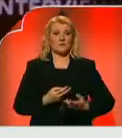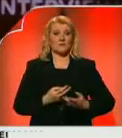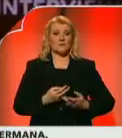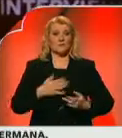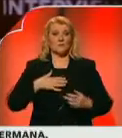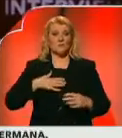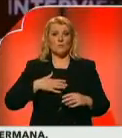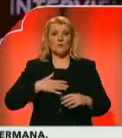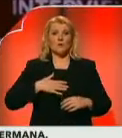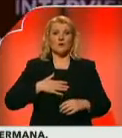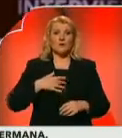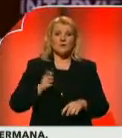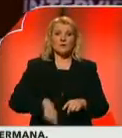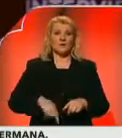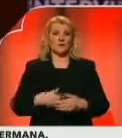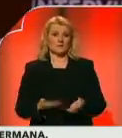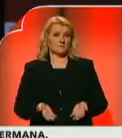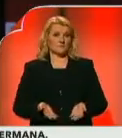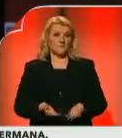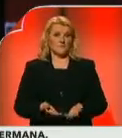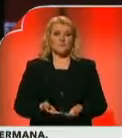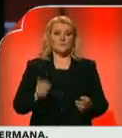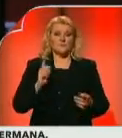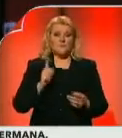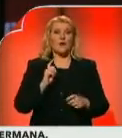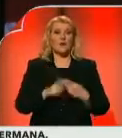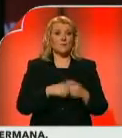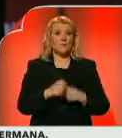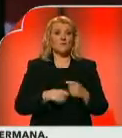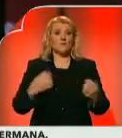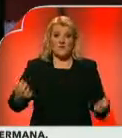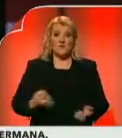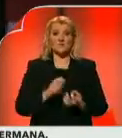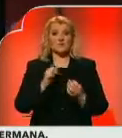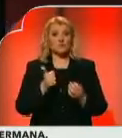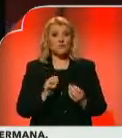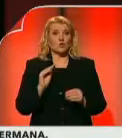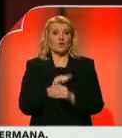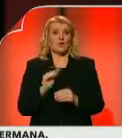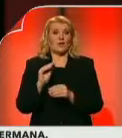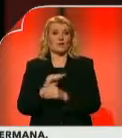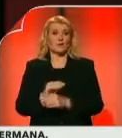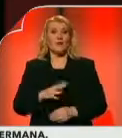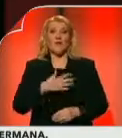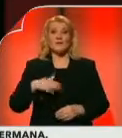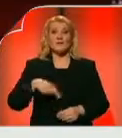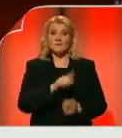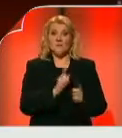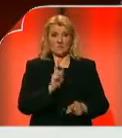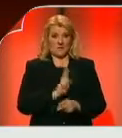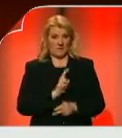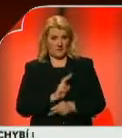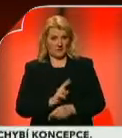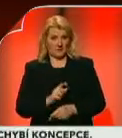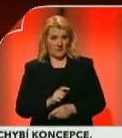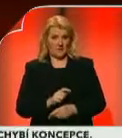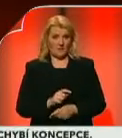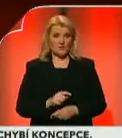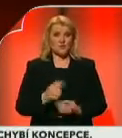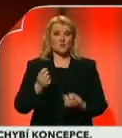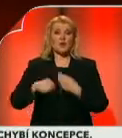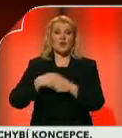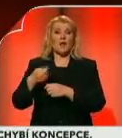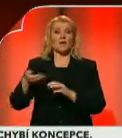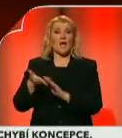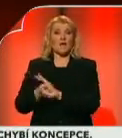byly z mé strany nějak uchopitelné. Co no a se na tu týká, prováděcí věce navázaly dodatky, které si zřejmě ministr měl ohlídat. Měl jste si asi ohlídat to, co vám dělají